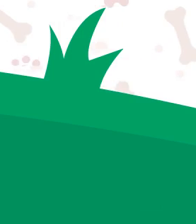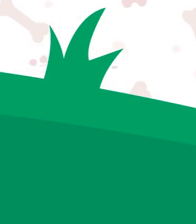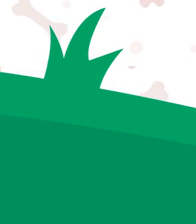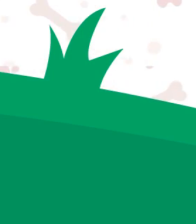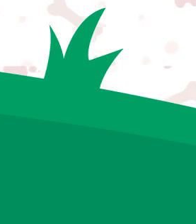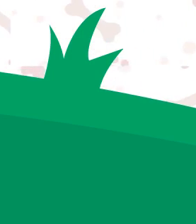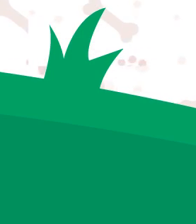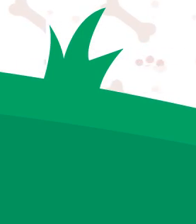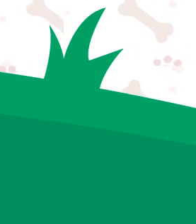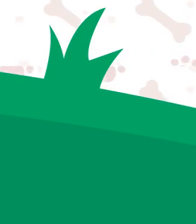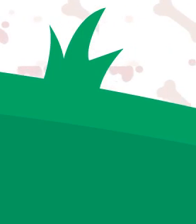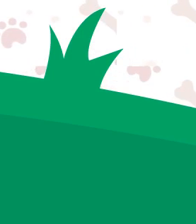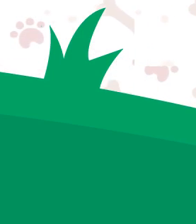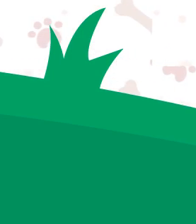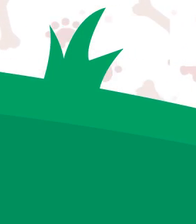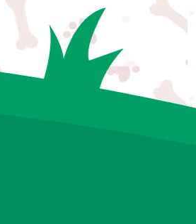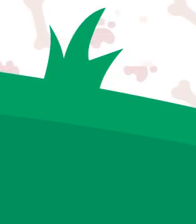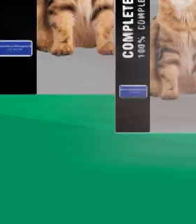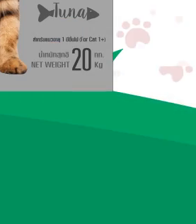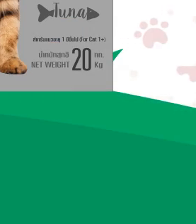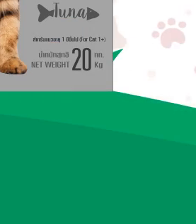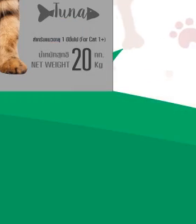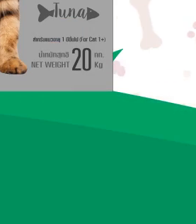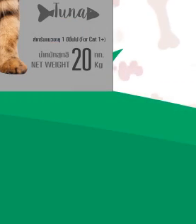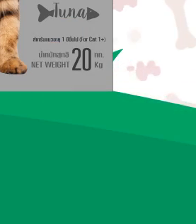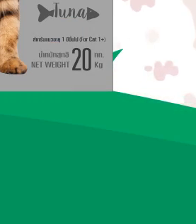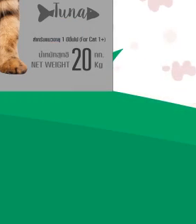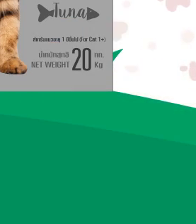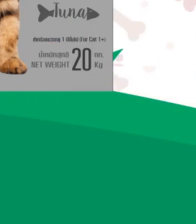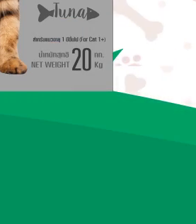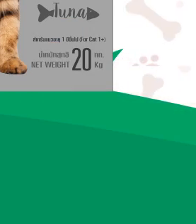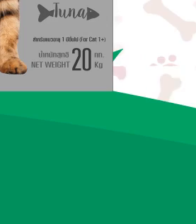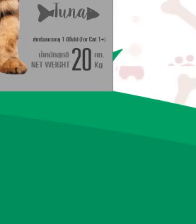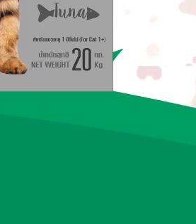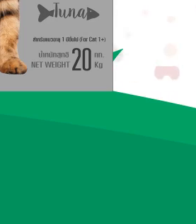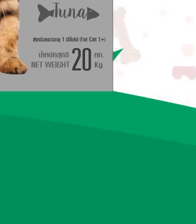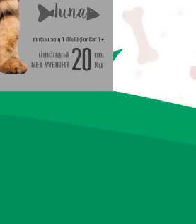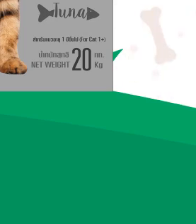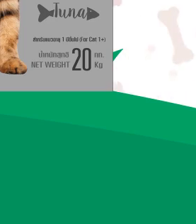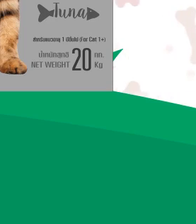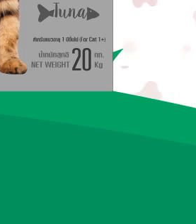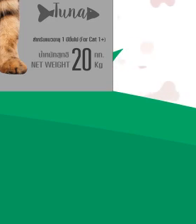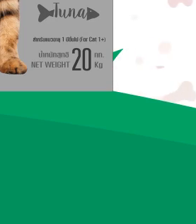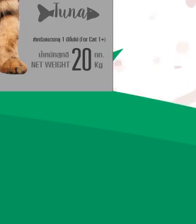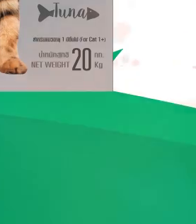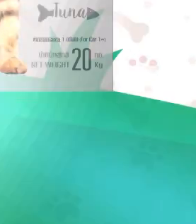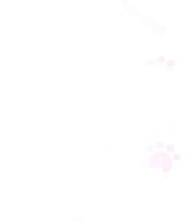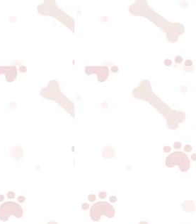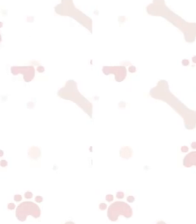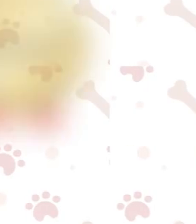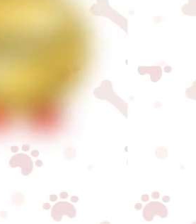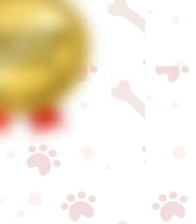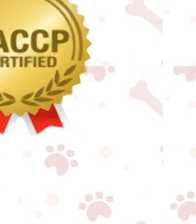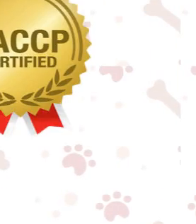ขปันปันแม็กครบถ้วนโภชนาการทุกเม็ดคือความอร่อยอาหารแมวแม็กแคทฟู้ดอาหารแมวสุดความเค็มต่ำบำรุงสุขภาพคนและผิวหนัง